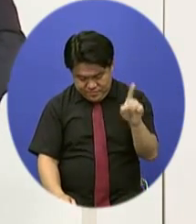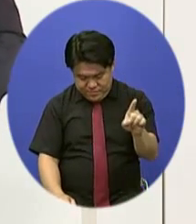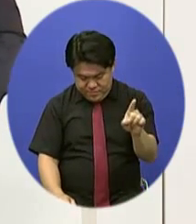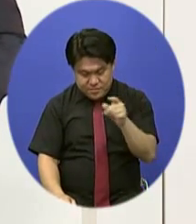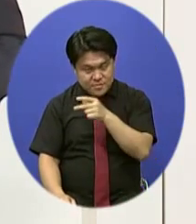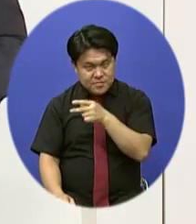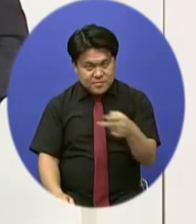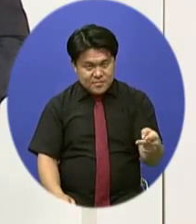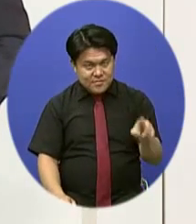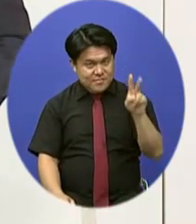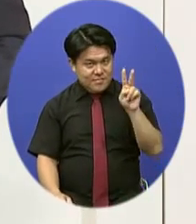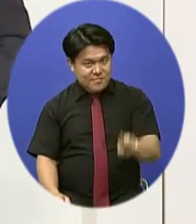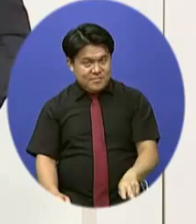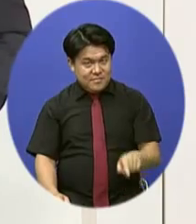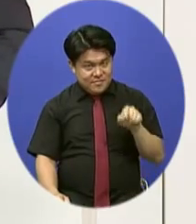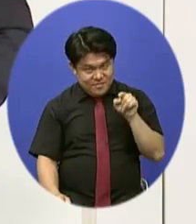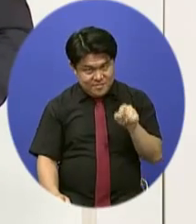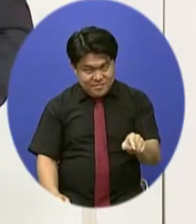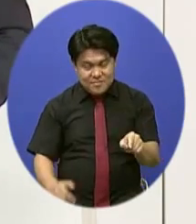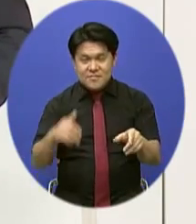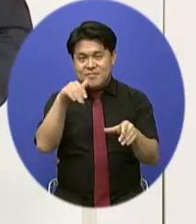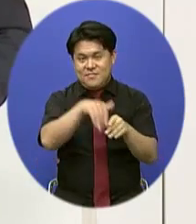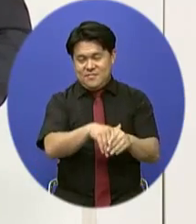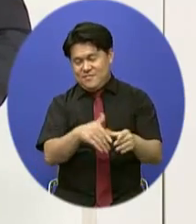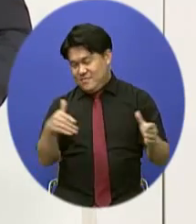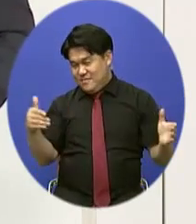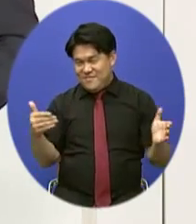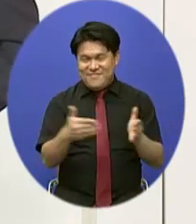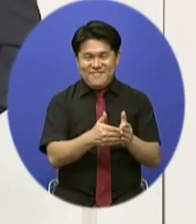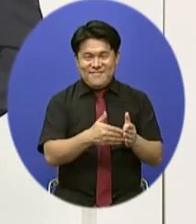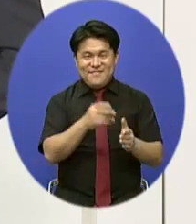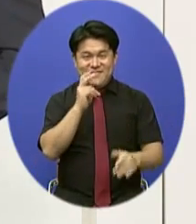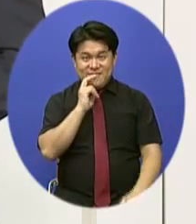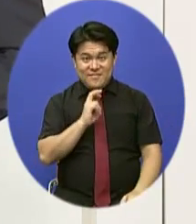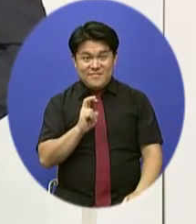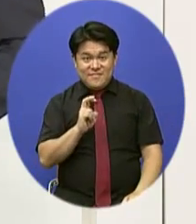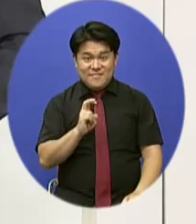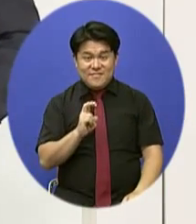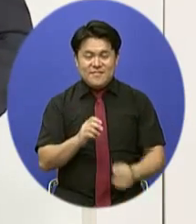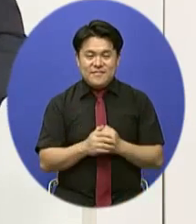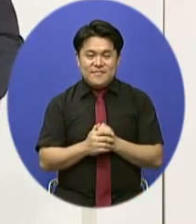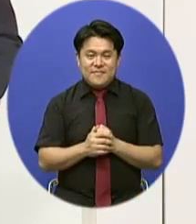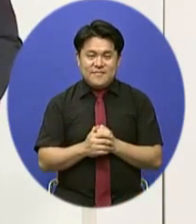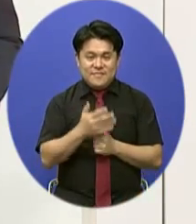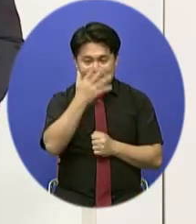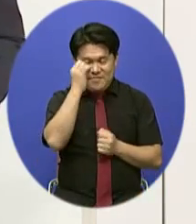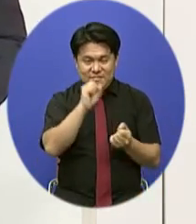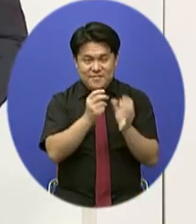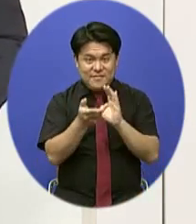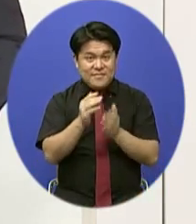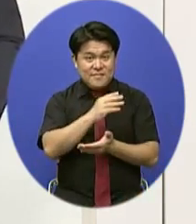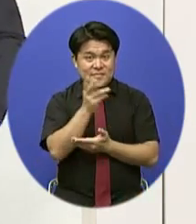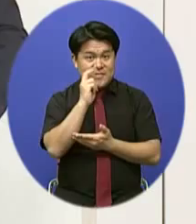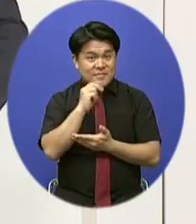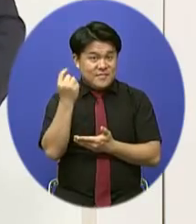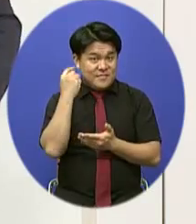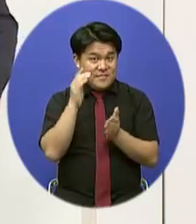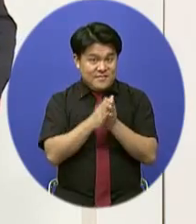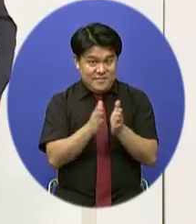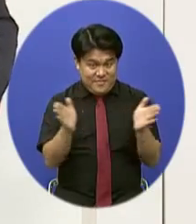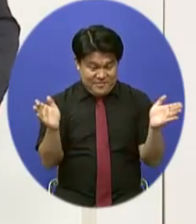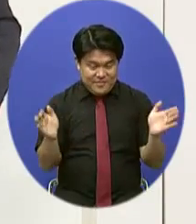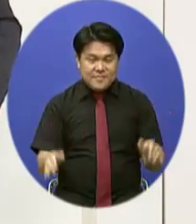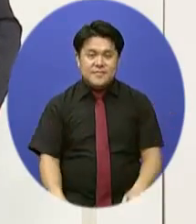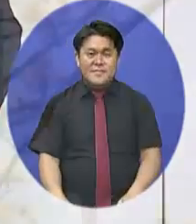9번을 누르시고 네. 우물정자를 누르면 심사가 완료됩니다. 네. 두 번째로 나오네요. 할미코 네. 사연. 네. 음악